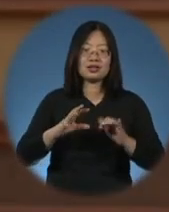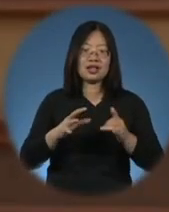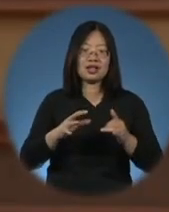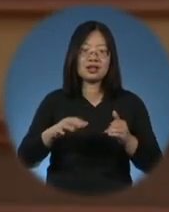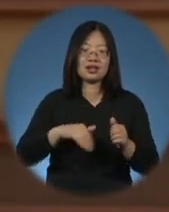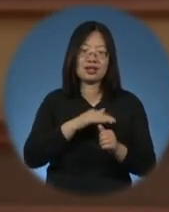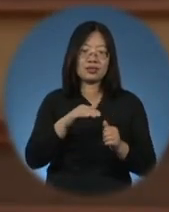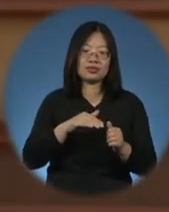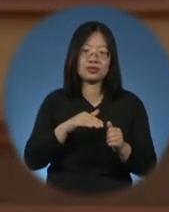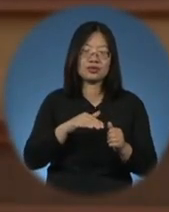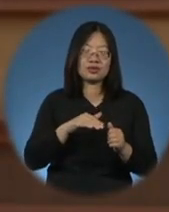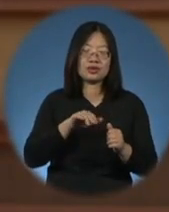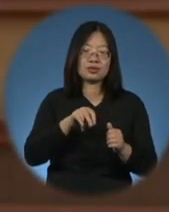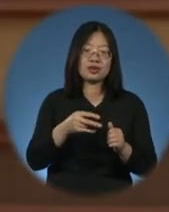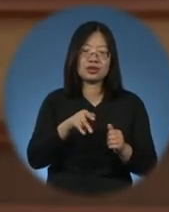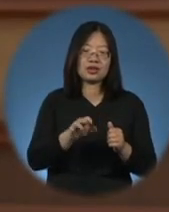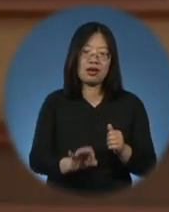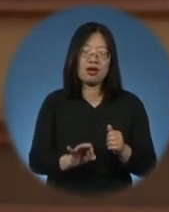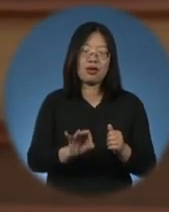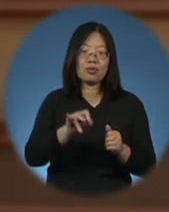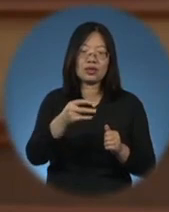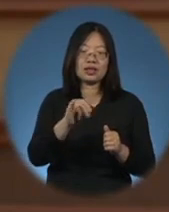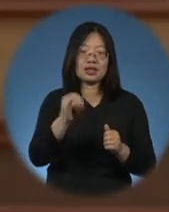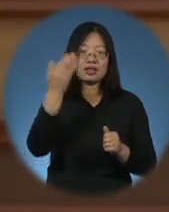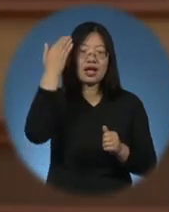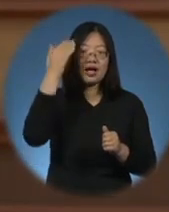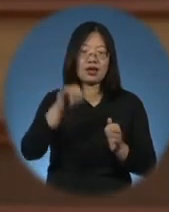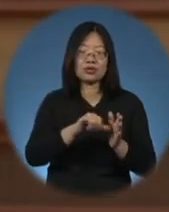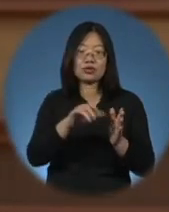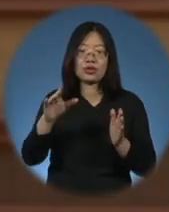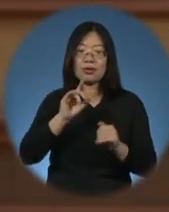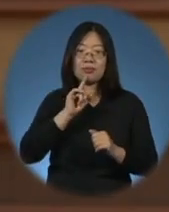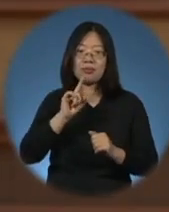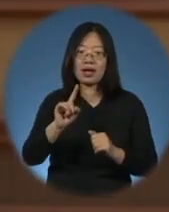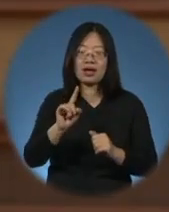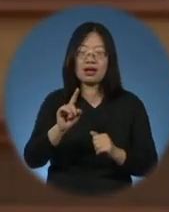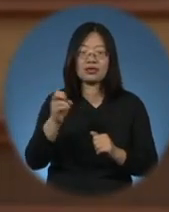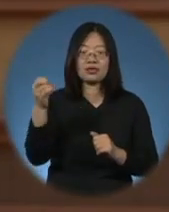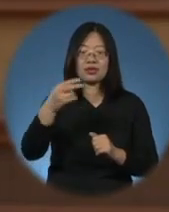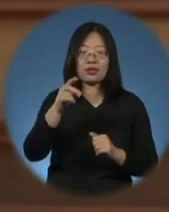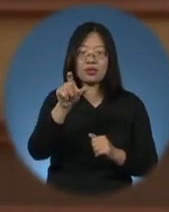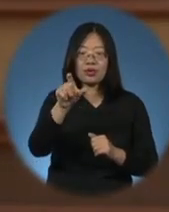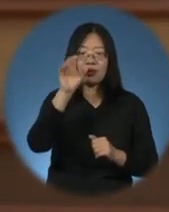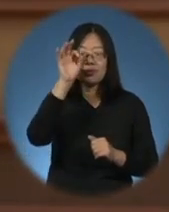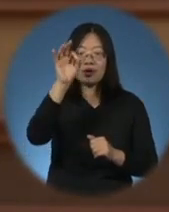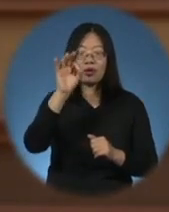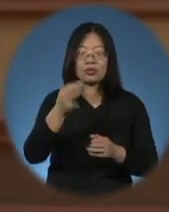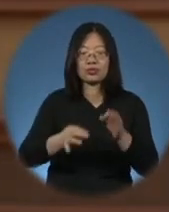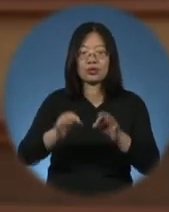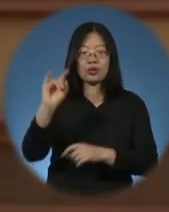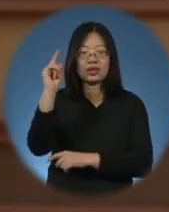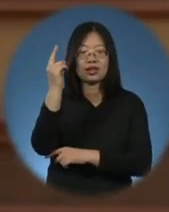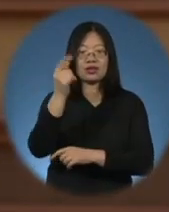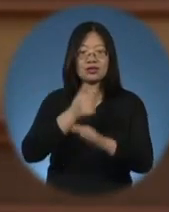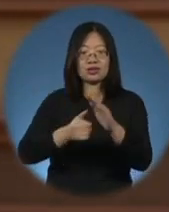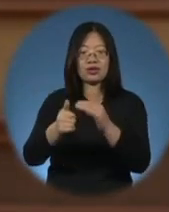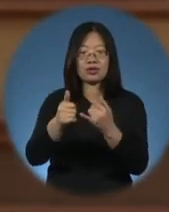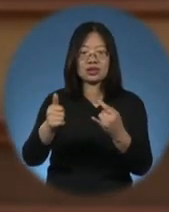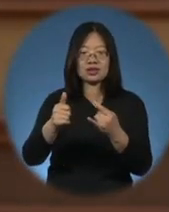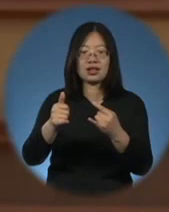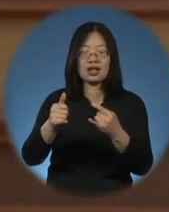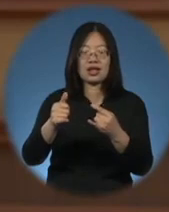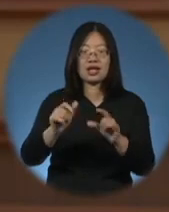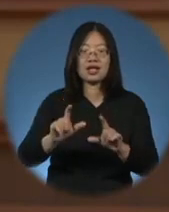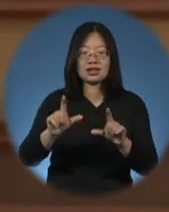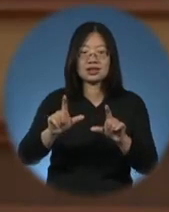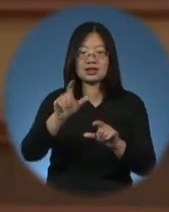물정의 물리학이라는 책을 펴내서 많은 분들한테 유명해지셨고 거기 보면 또 프로야구 선수들 일정표를